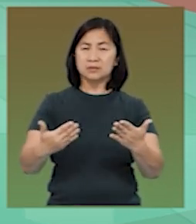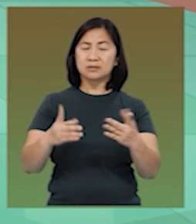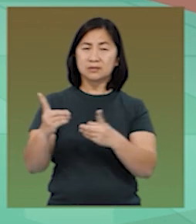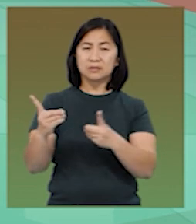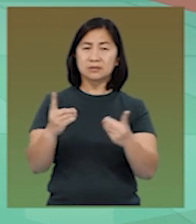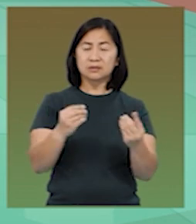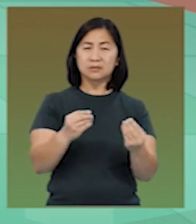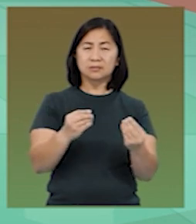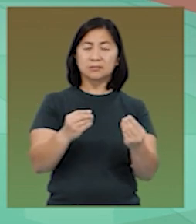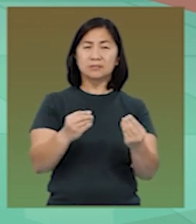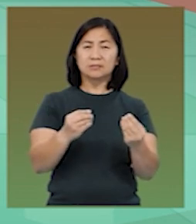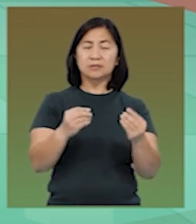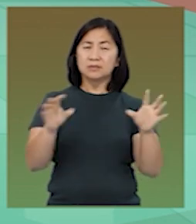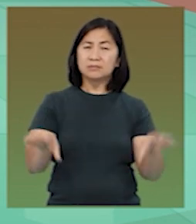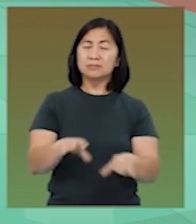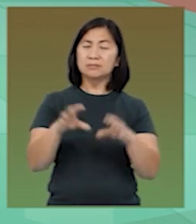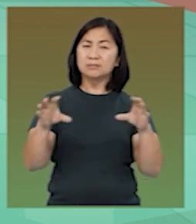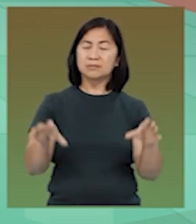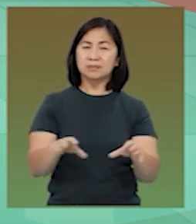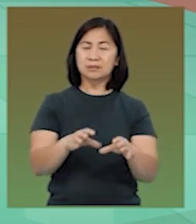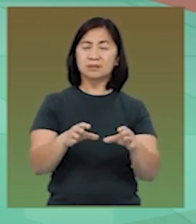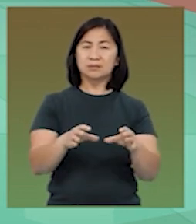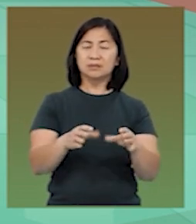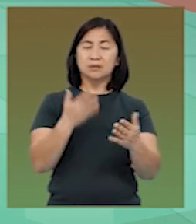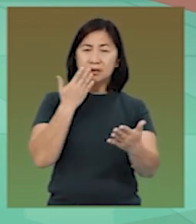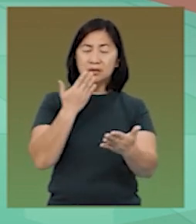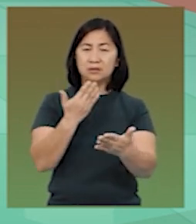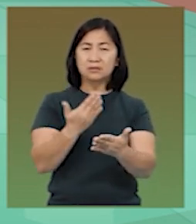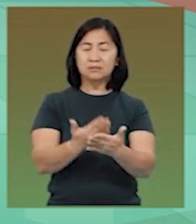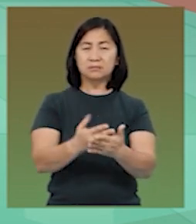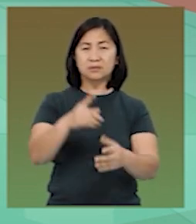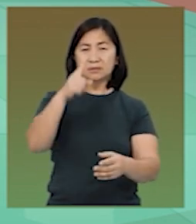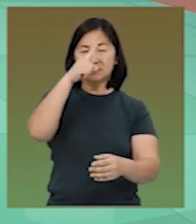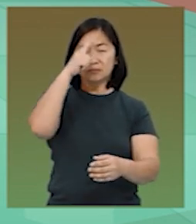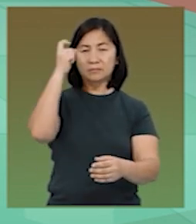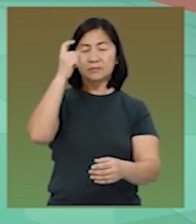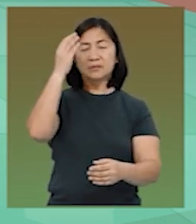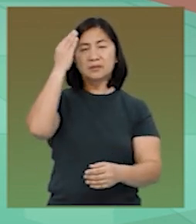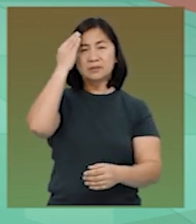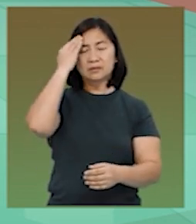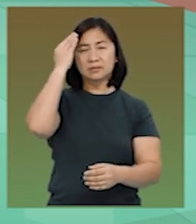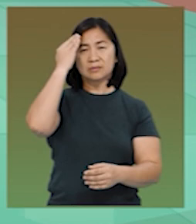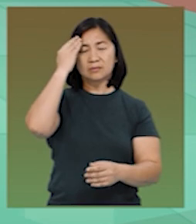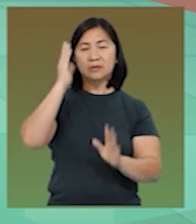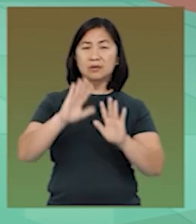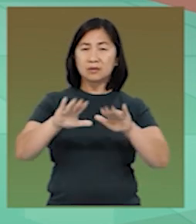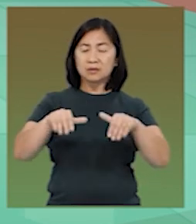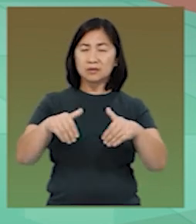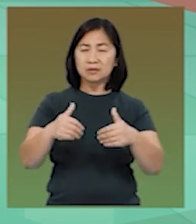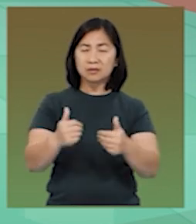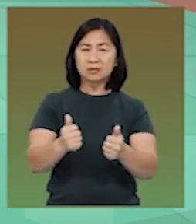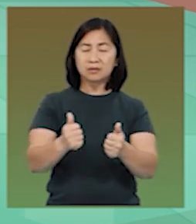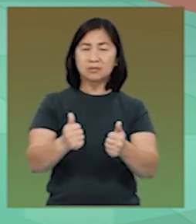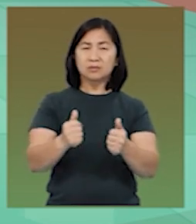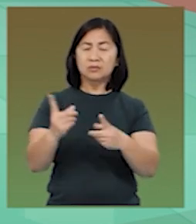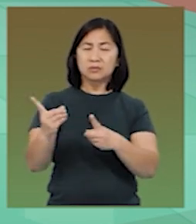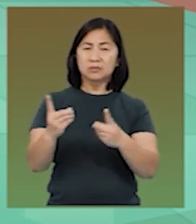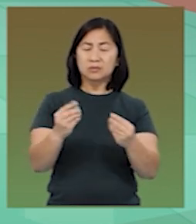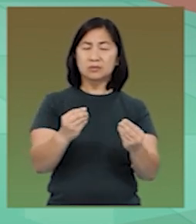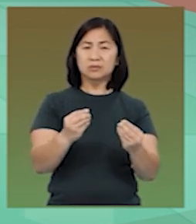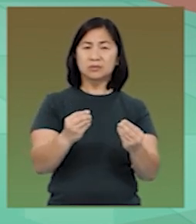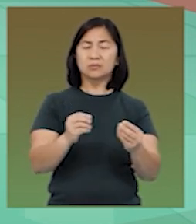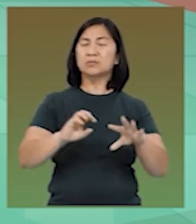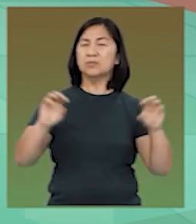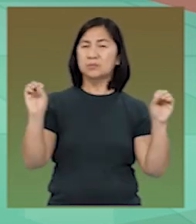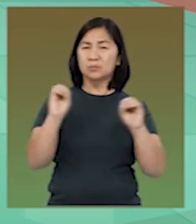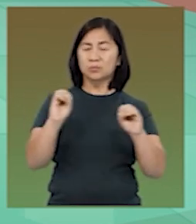gagawin. Nagagawa ng mas maayos ang mga ito dahil alam mo kung paano mo isasagawa ito